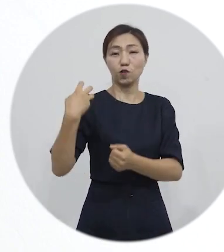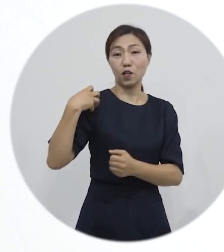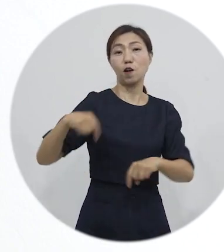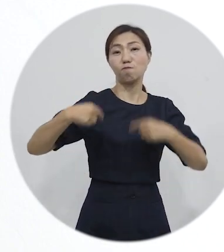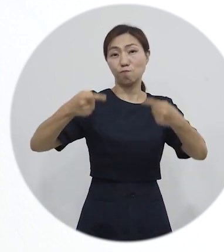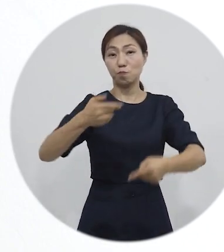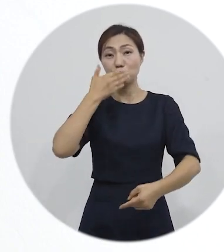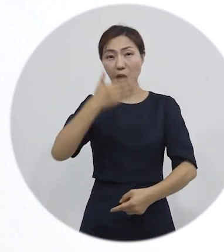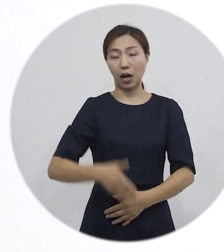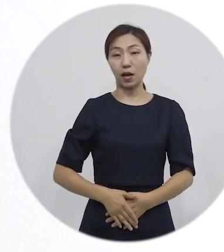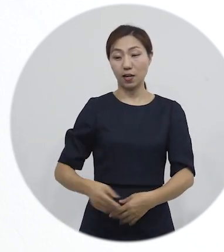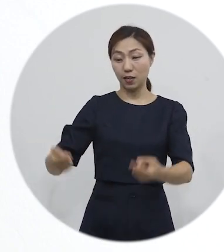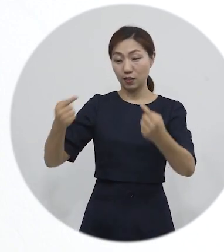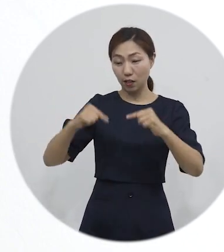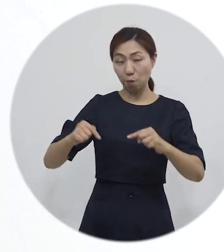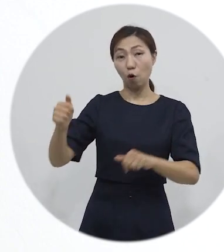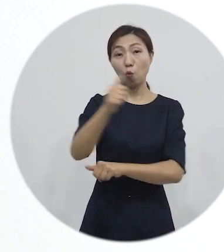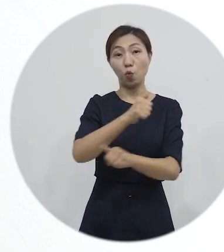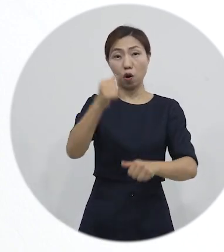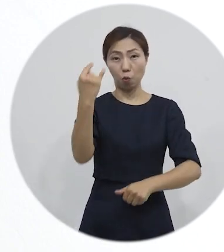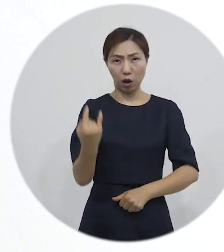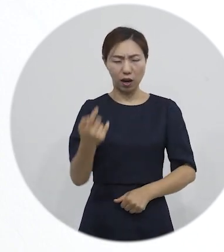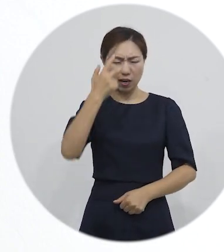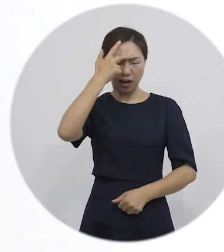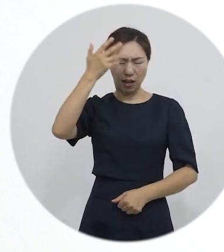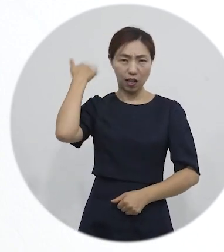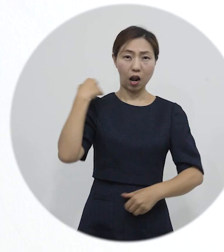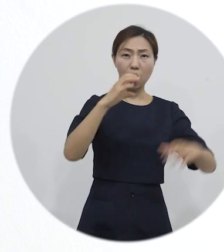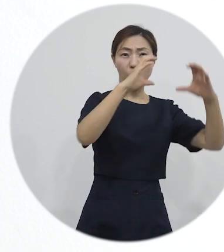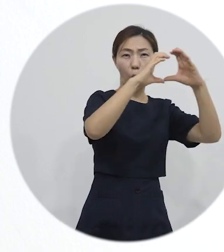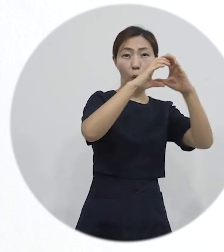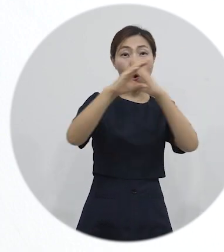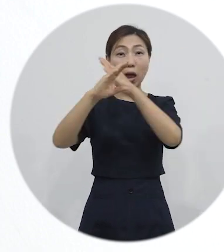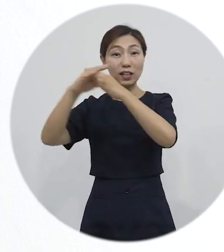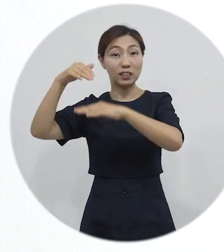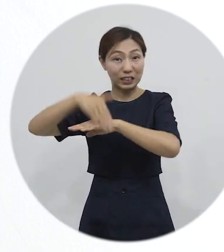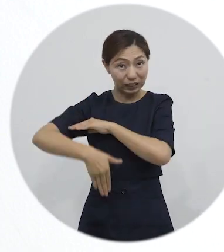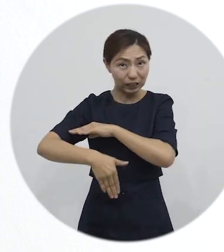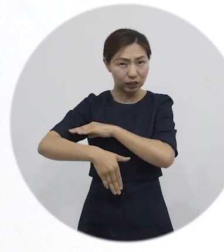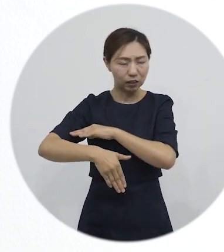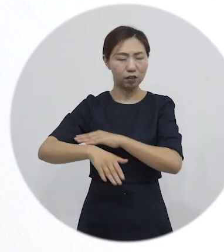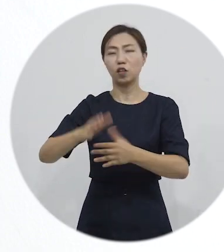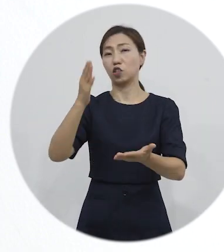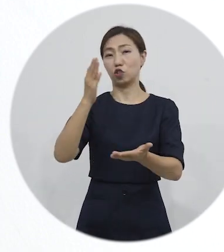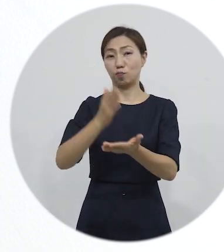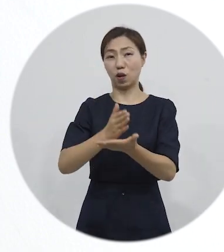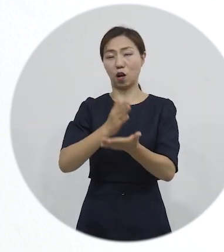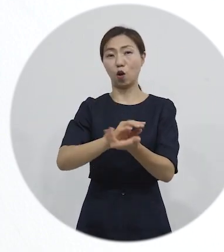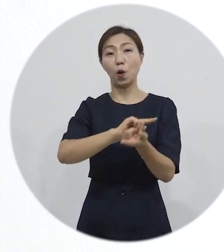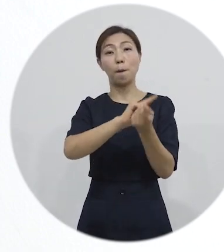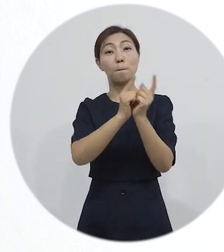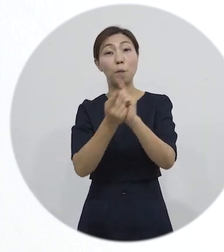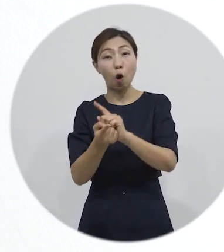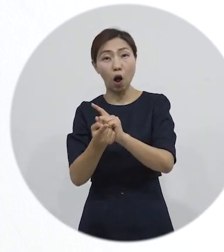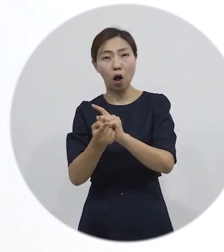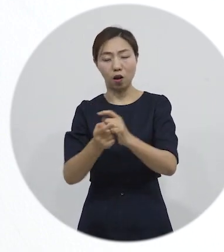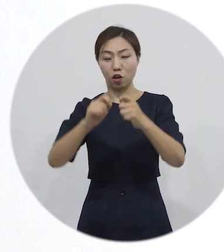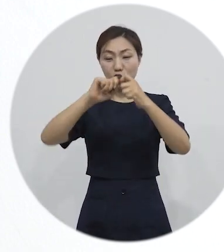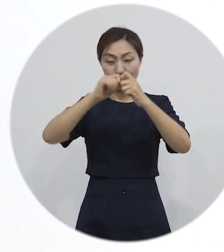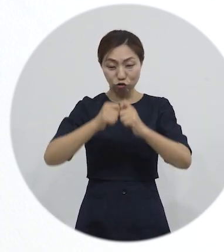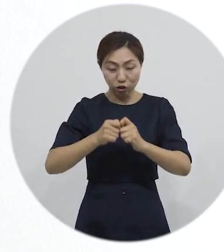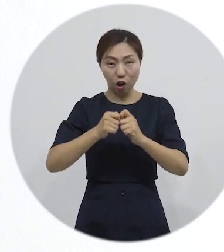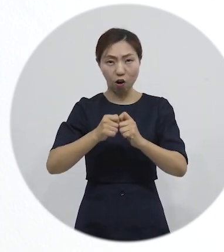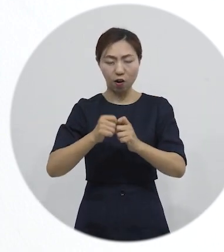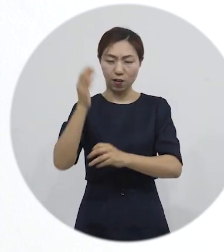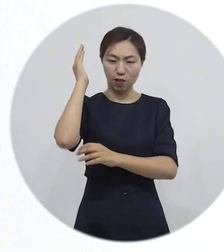그 전에는 참여예산위원회가 OX 방식으로 사업을 심사했던 것에서 이제는 제안 사업을 좀 더 구체화하는 여러